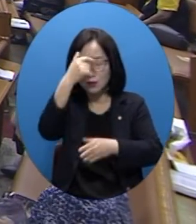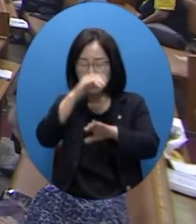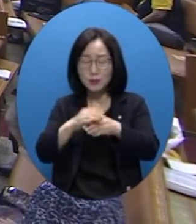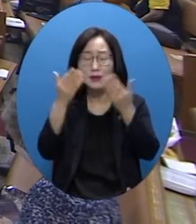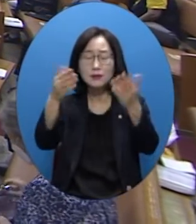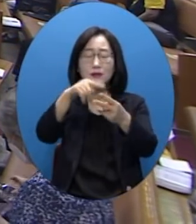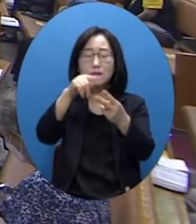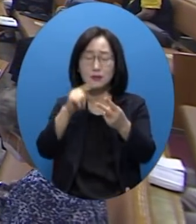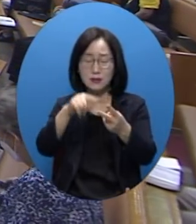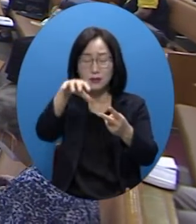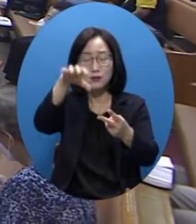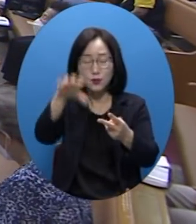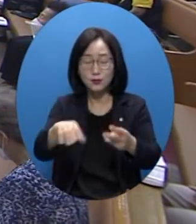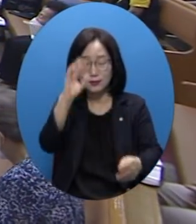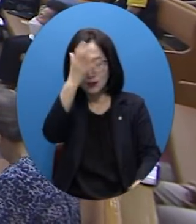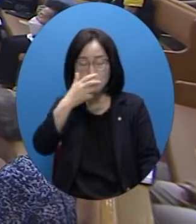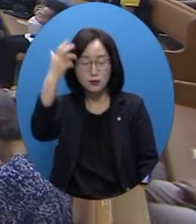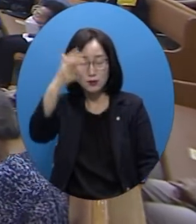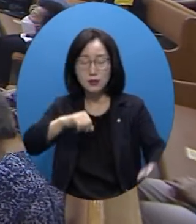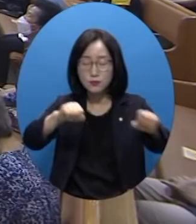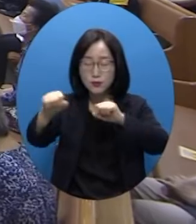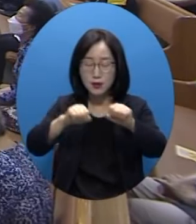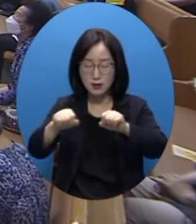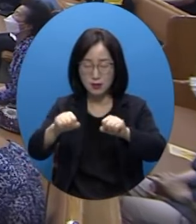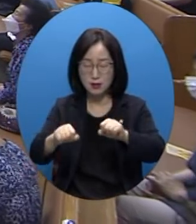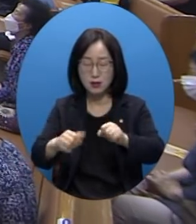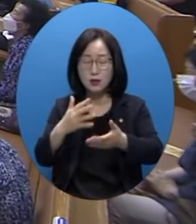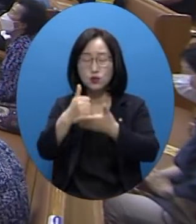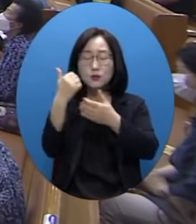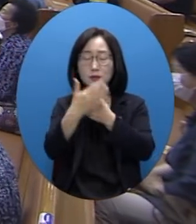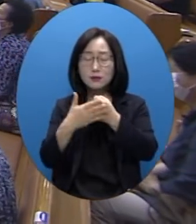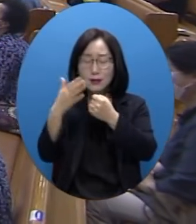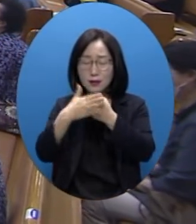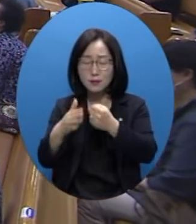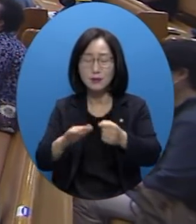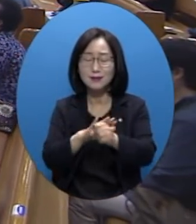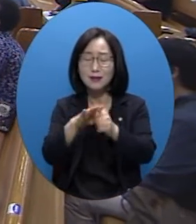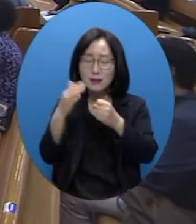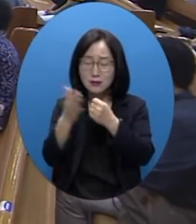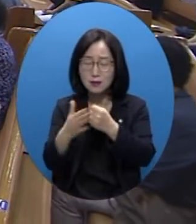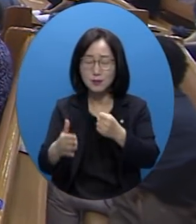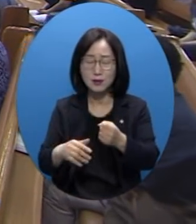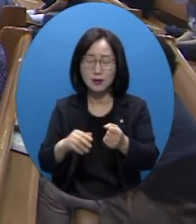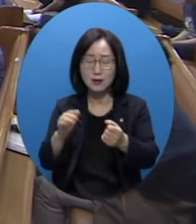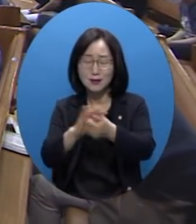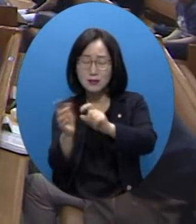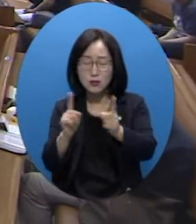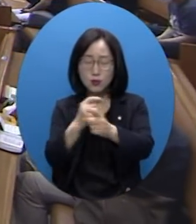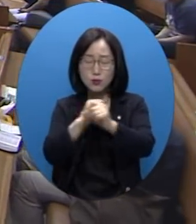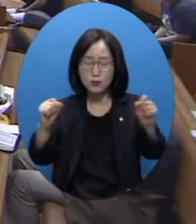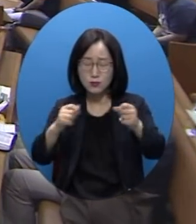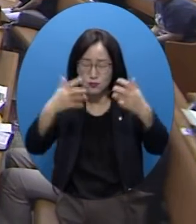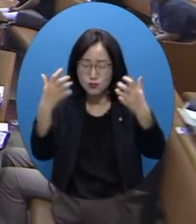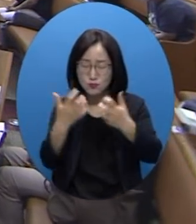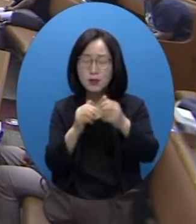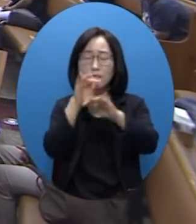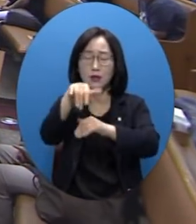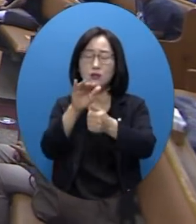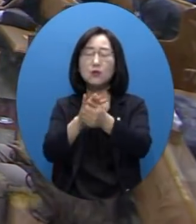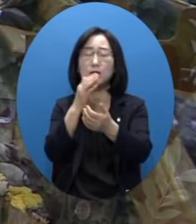드리든지 그곳에 성령께서 운행하여 주셔서 주님의 은혜로, 주님의 사랑으로, 주님의 치료와 용서로 넘치게 채워